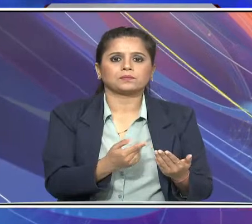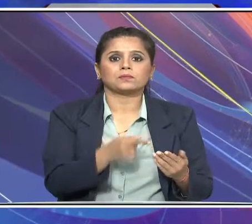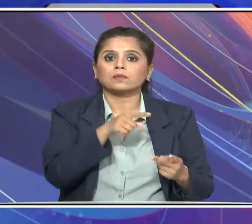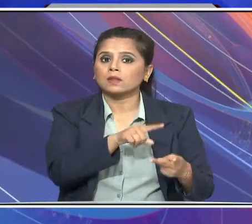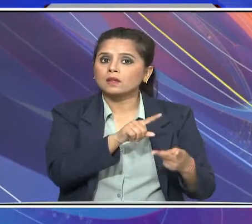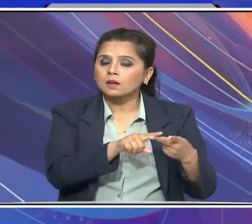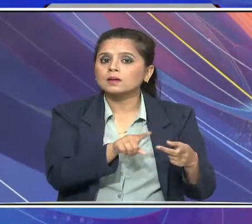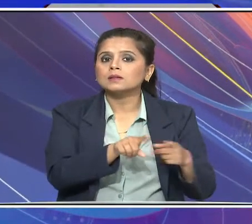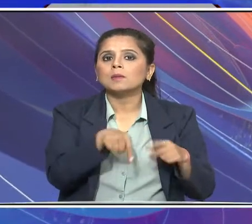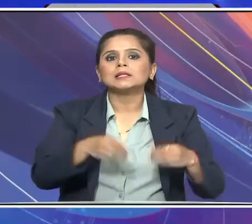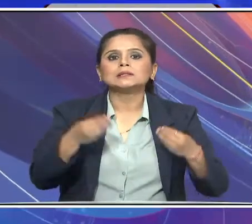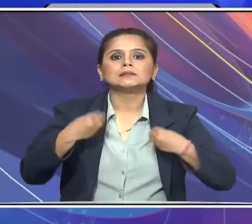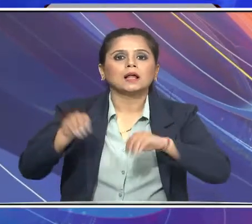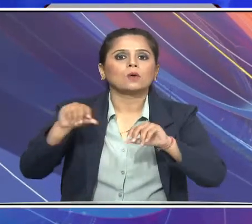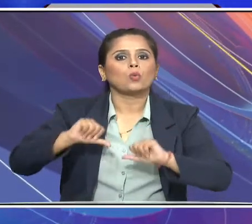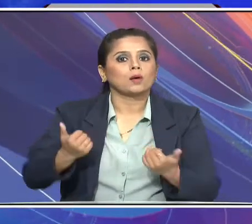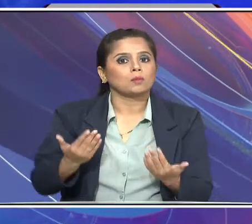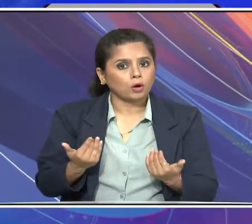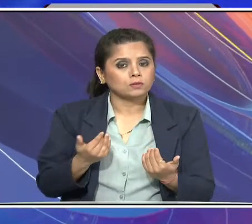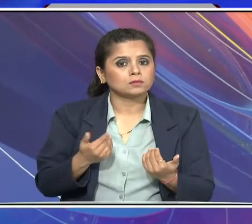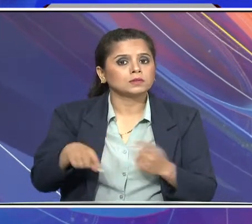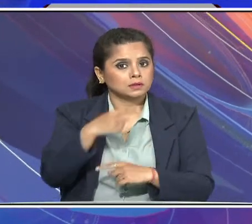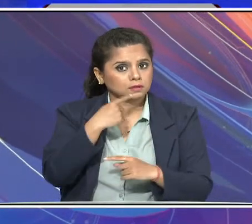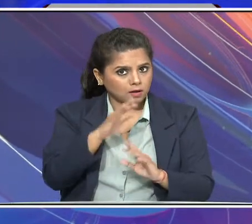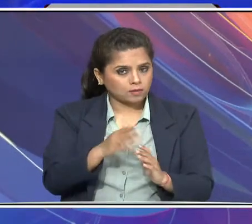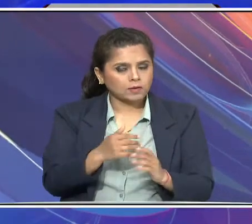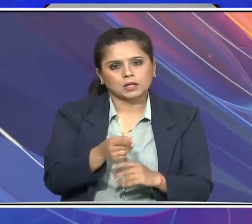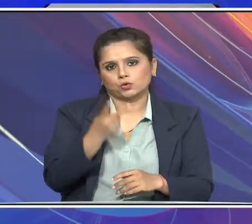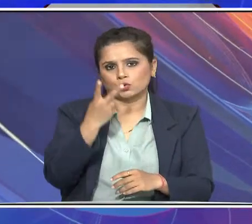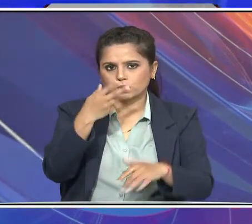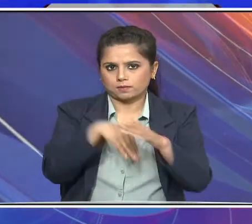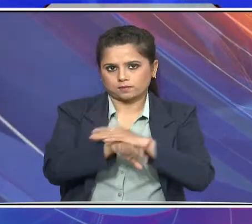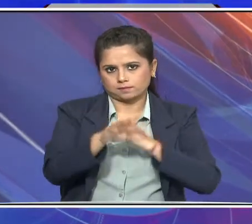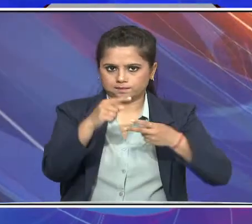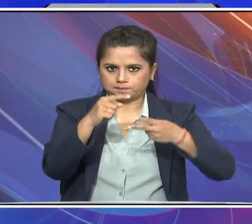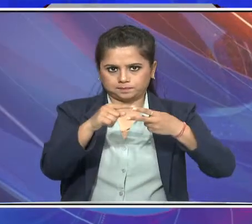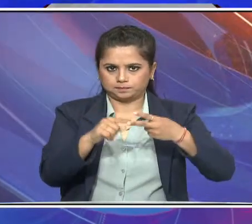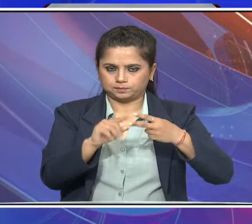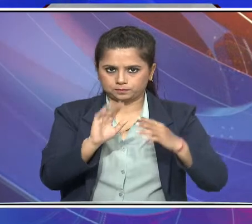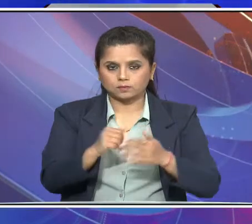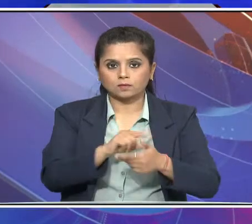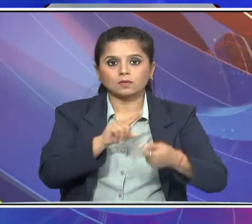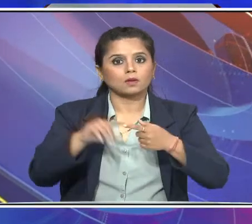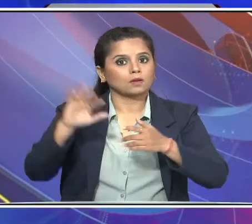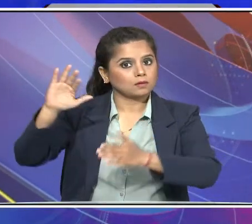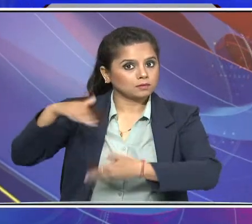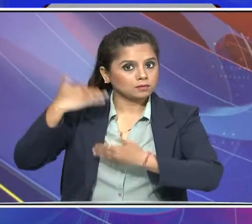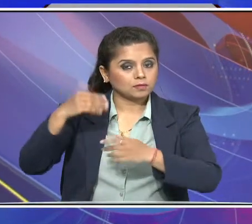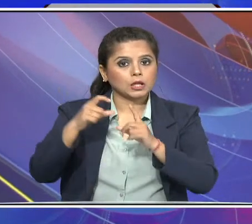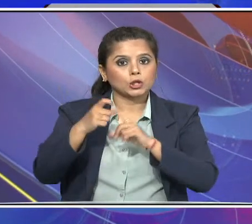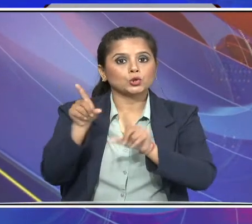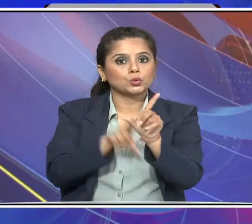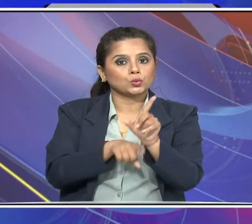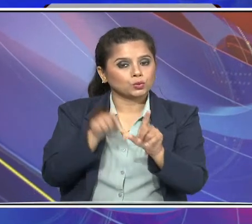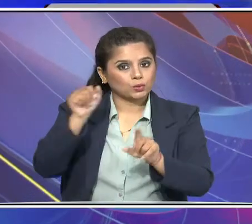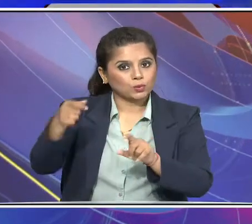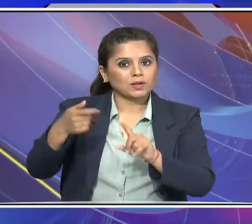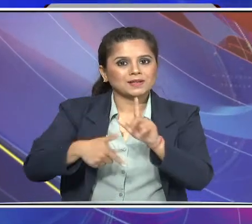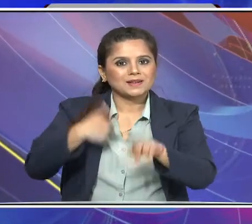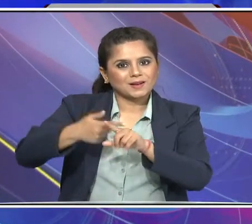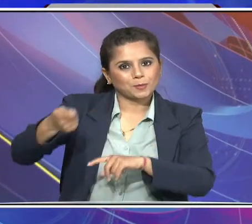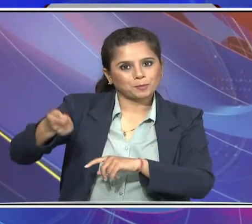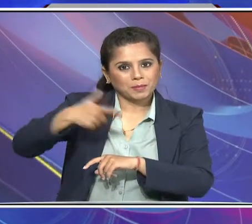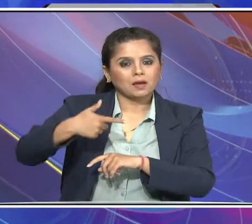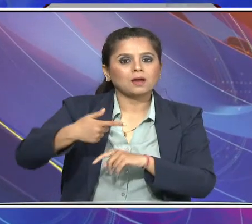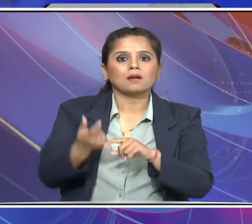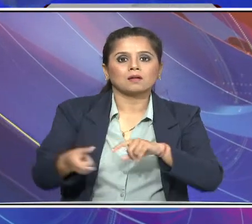सेल हम कर का रहे हैं प्रॉपर्टीज में दो चीज है इंपोर्ट ड्यूटी बड़ा के